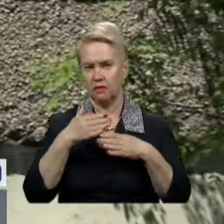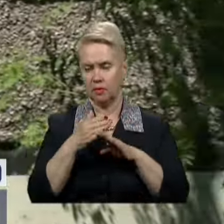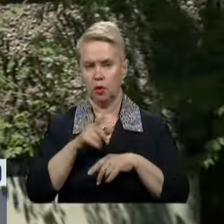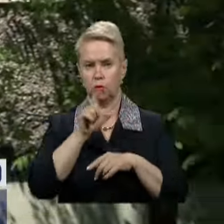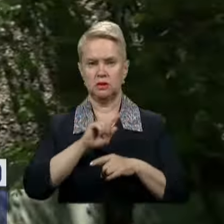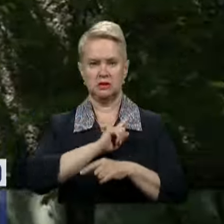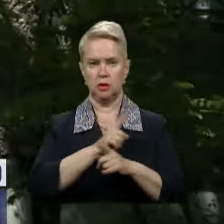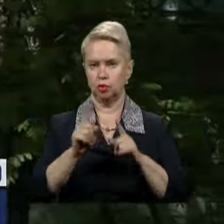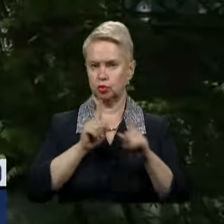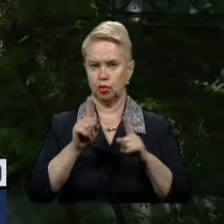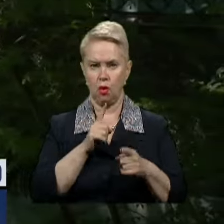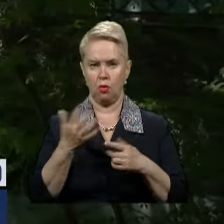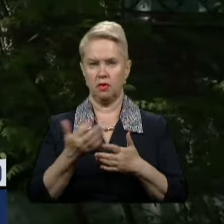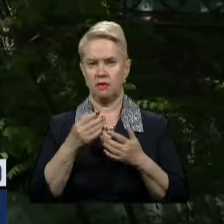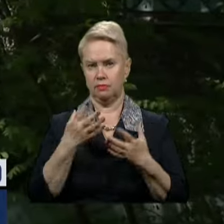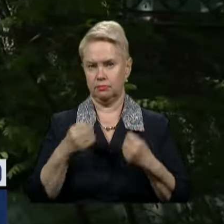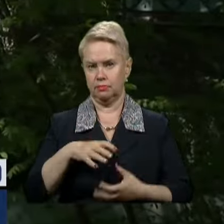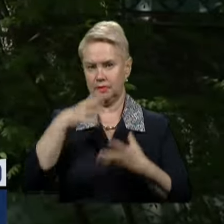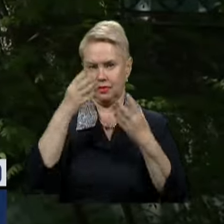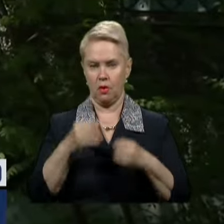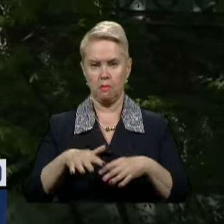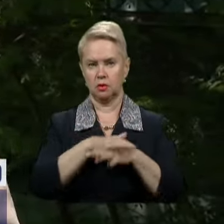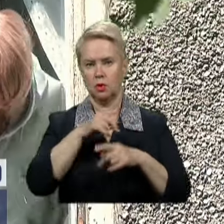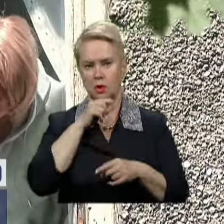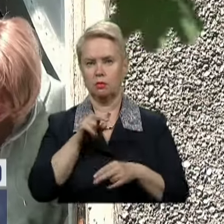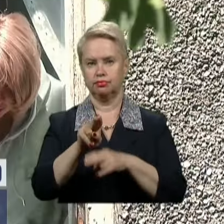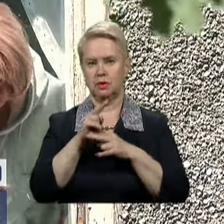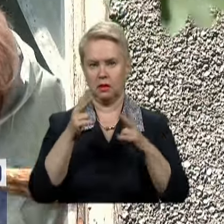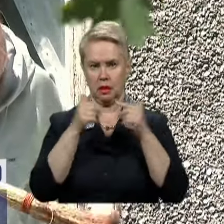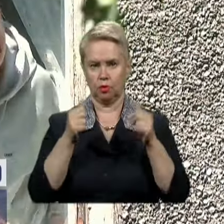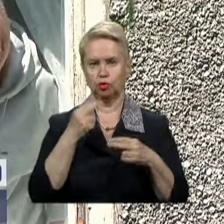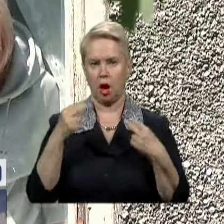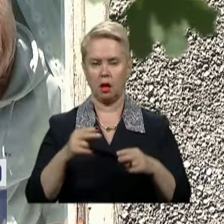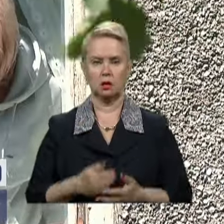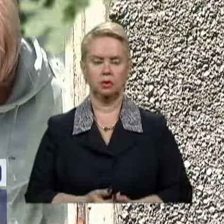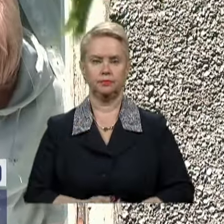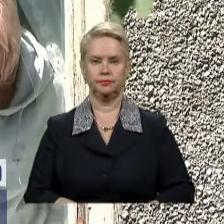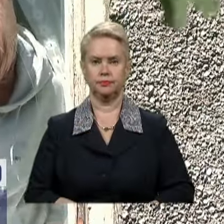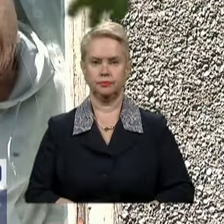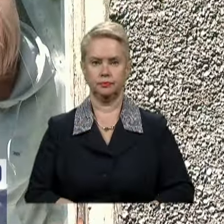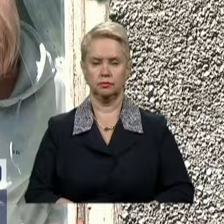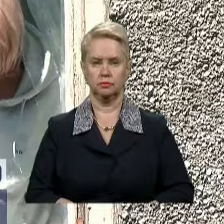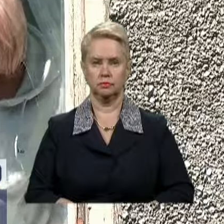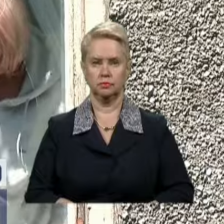людей вже сильний шок. Протягом великодньої ночі росіяни масовано обстріляли Дніпро шахедами.